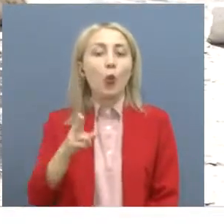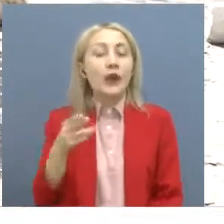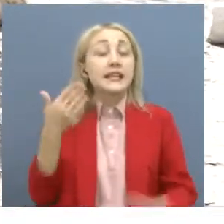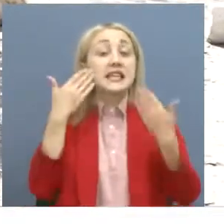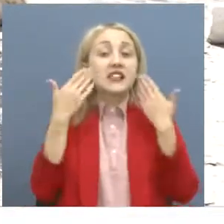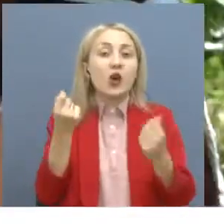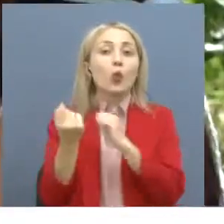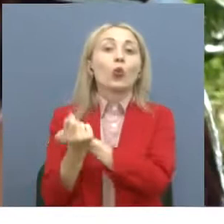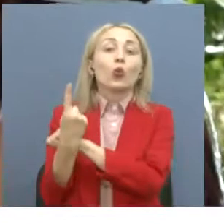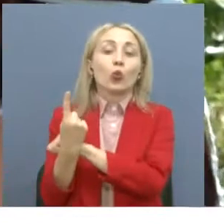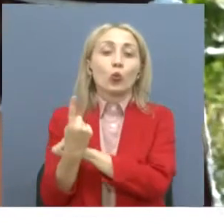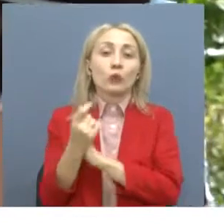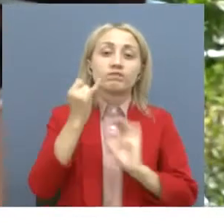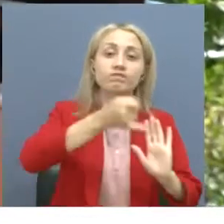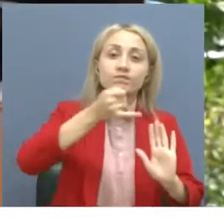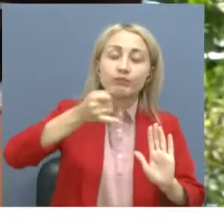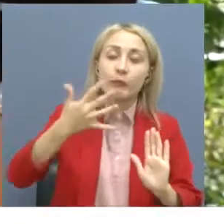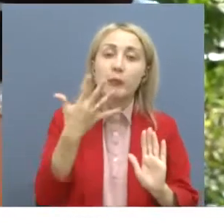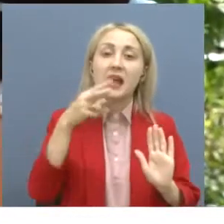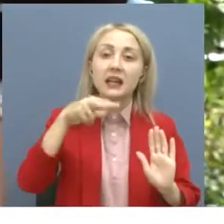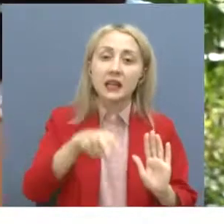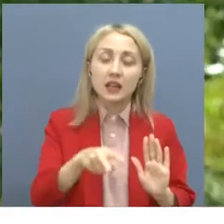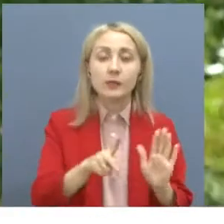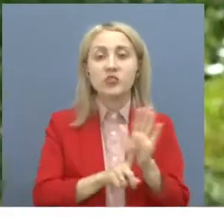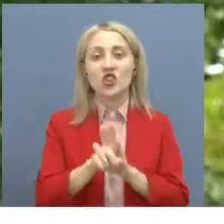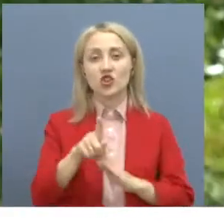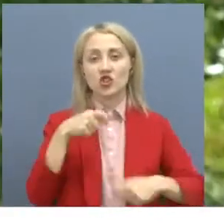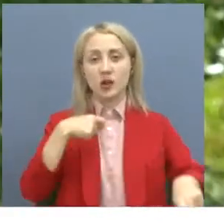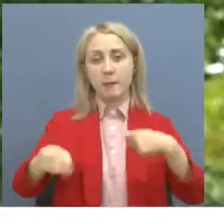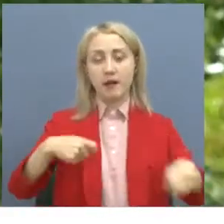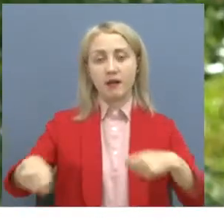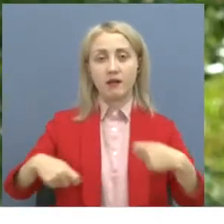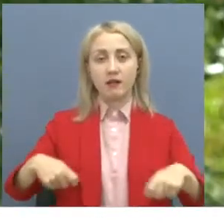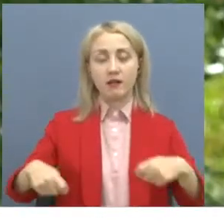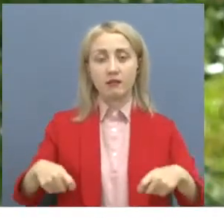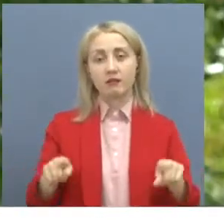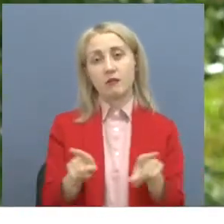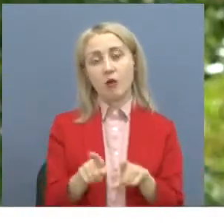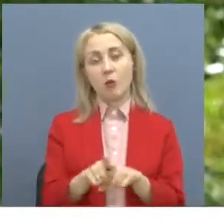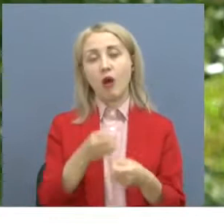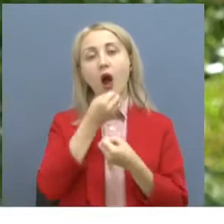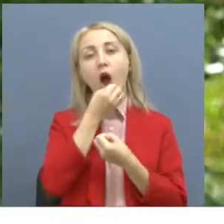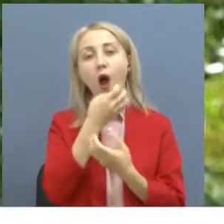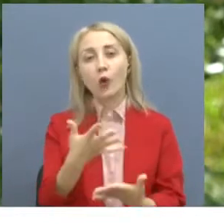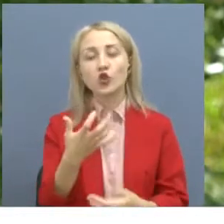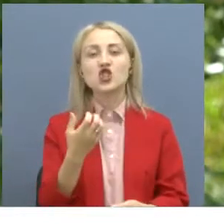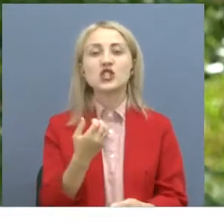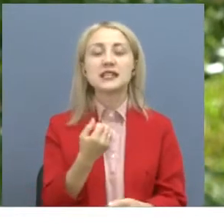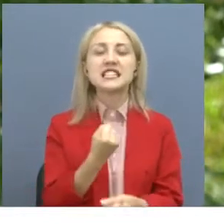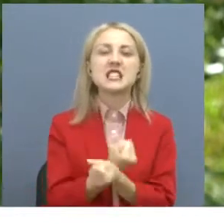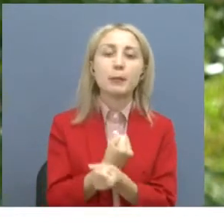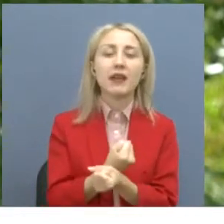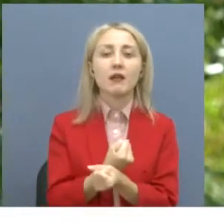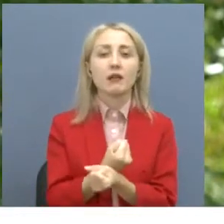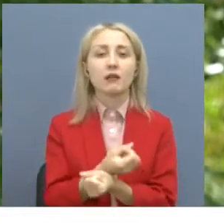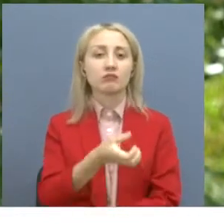литрлік бөтелкелерге құйып, сапалы спиртті өнім деп сата бастайды. На сегодня остатки. Бүгінде құрамында спирт бар, бұл сұйықтықтың